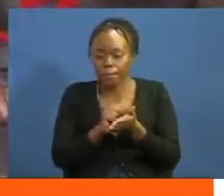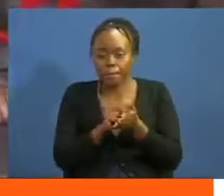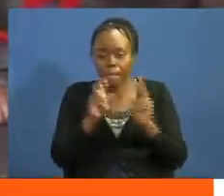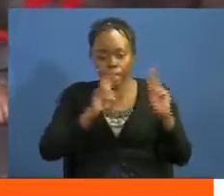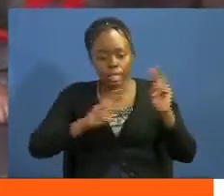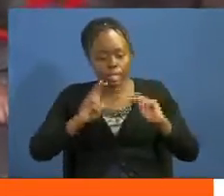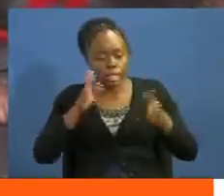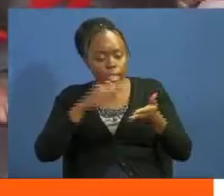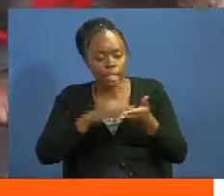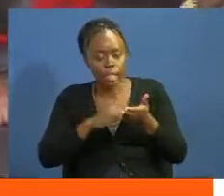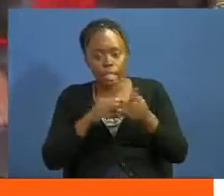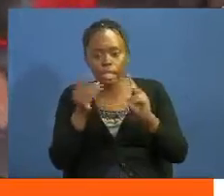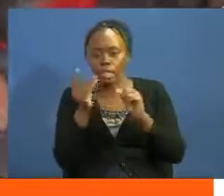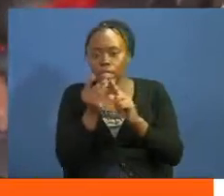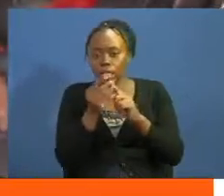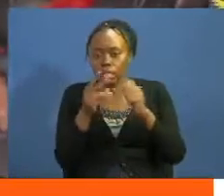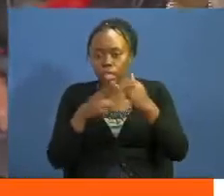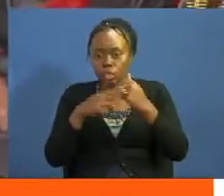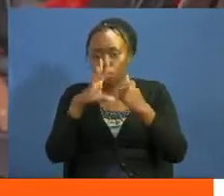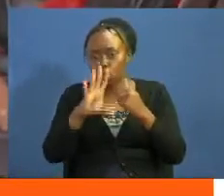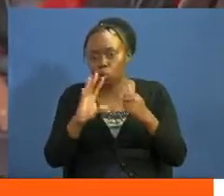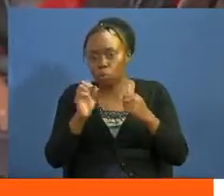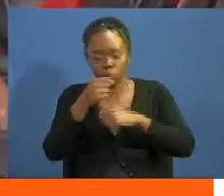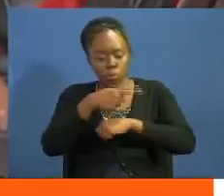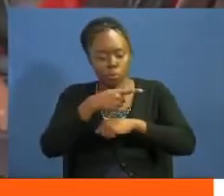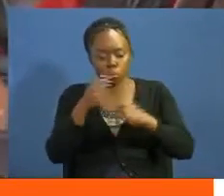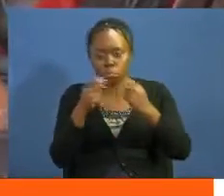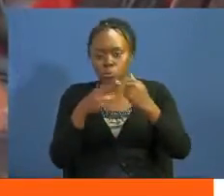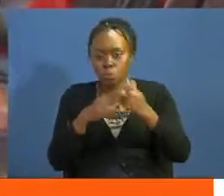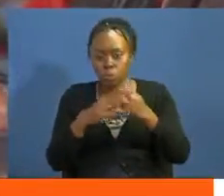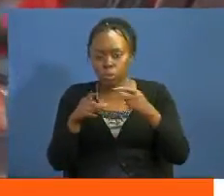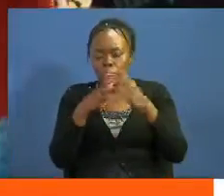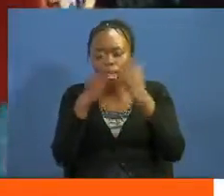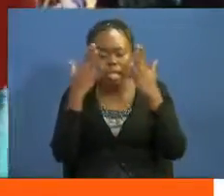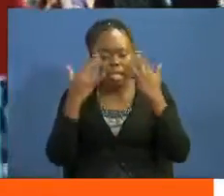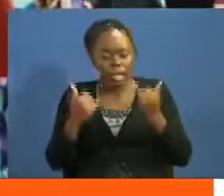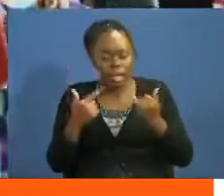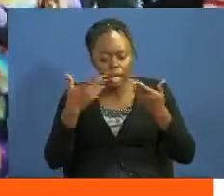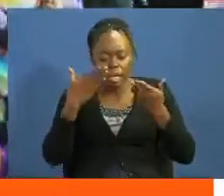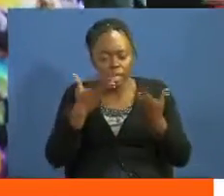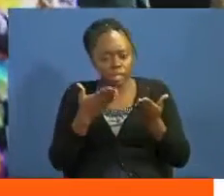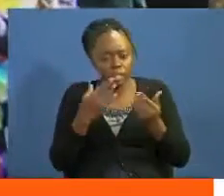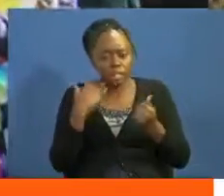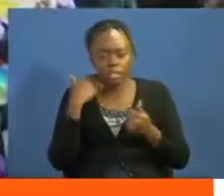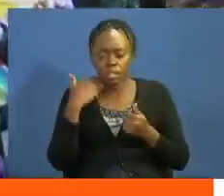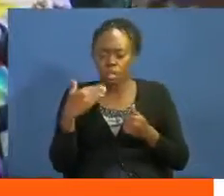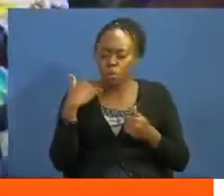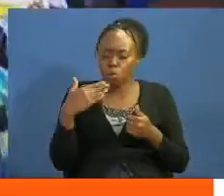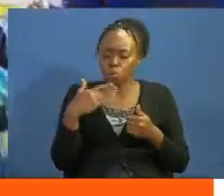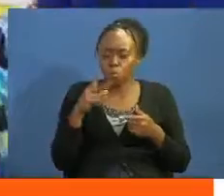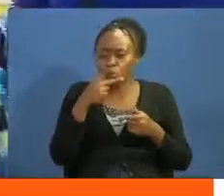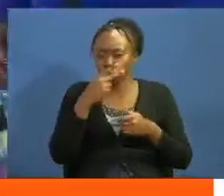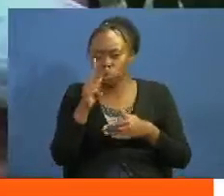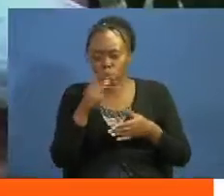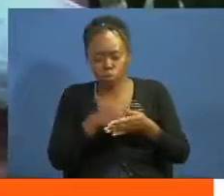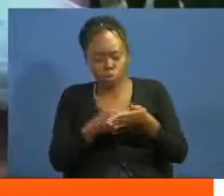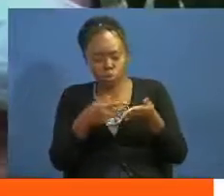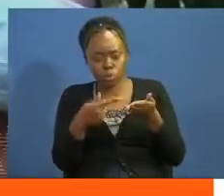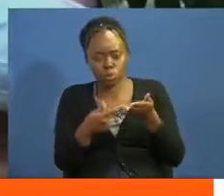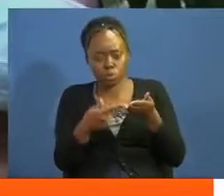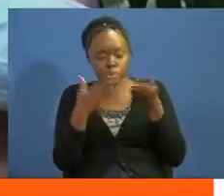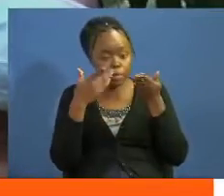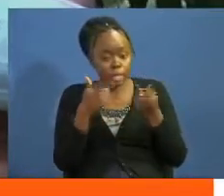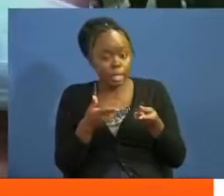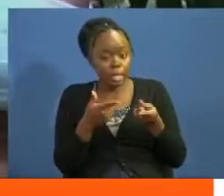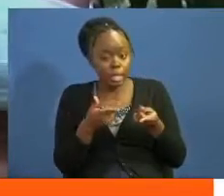ulipatikana tarehe 25 mwezi wa Juni. Sasa mauaji haya yakifanyika kwa chini ya wiki mbili. Hii mambo